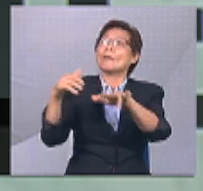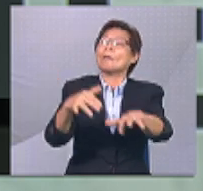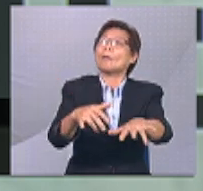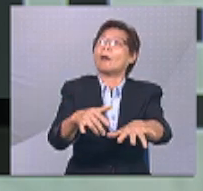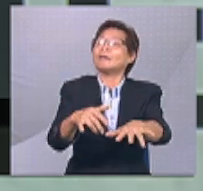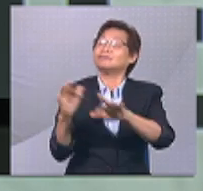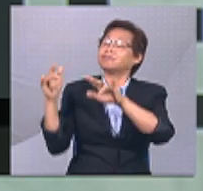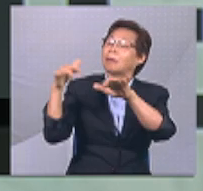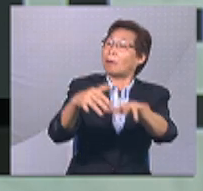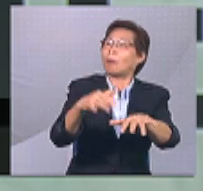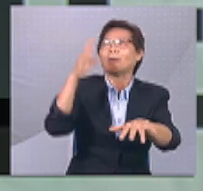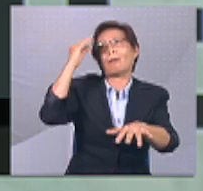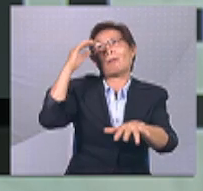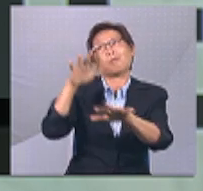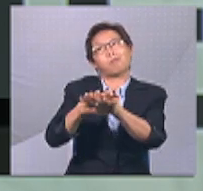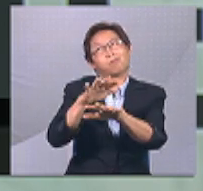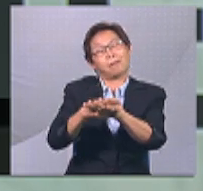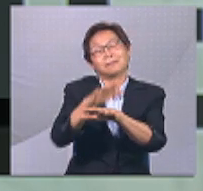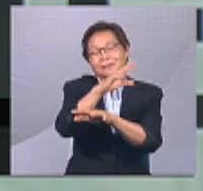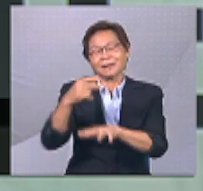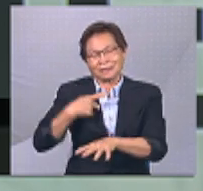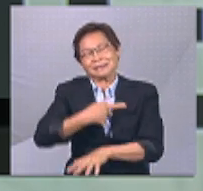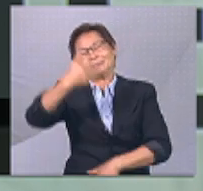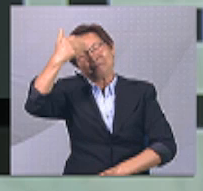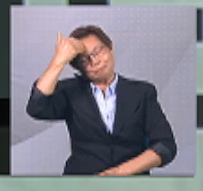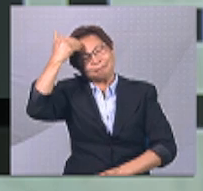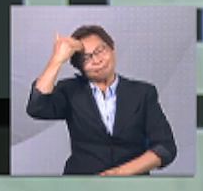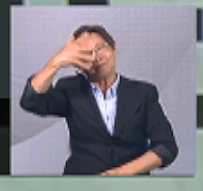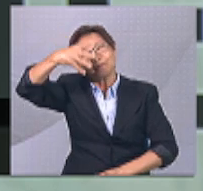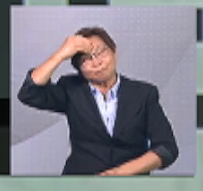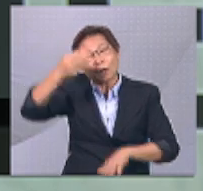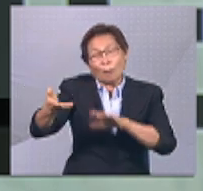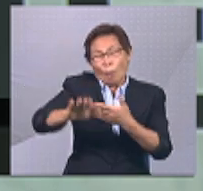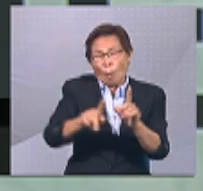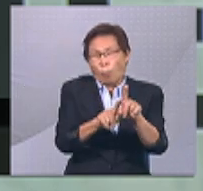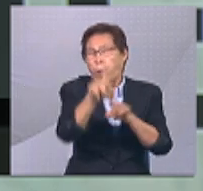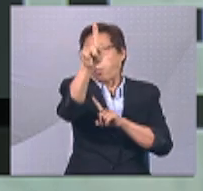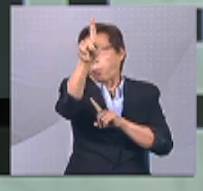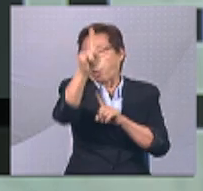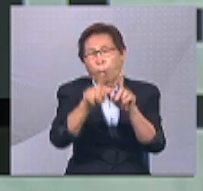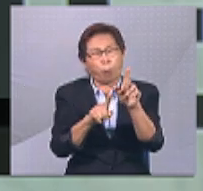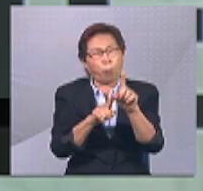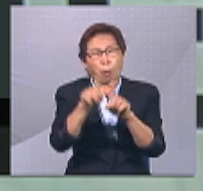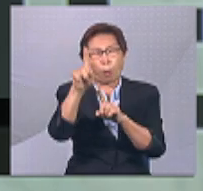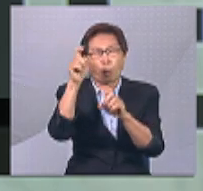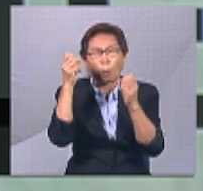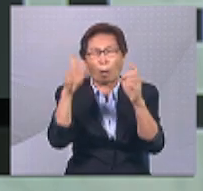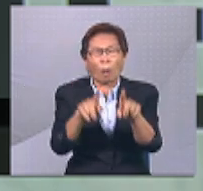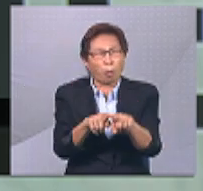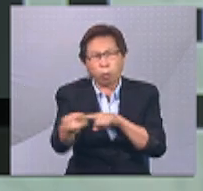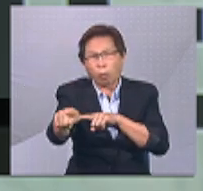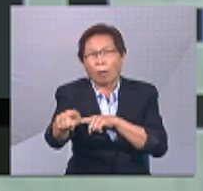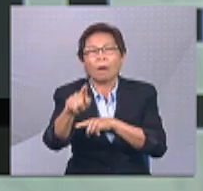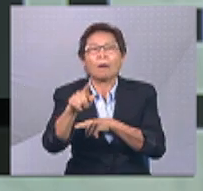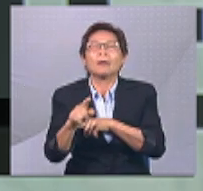yang hadir ialah lelaki. Dan kita dapati kes kematian yang paling tinggi ialah di mereka